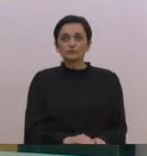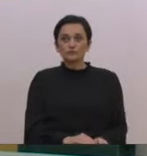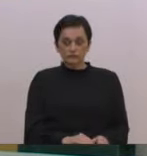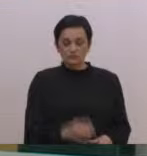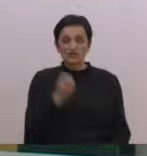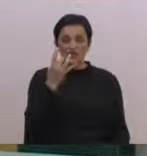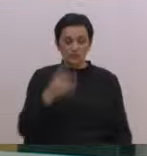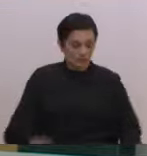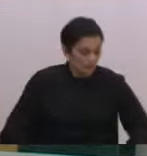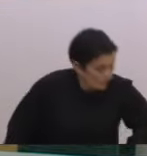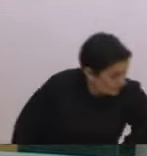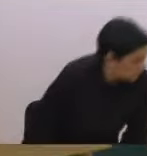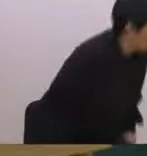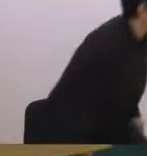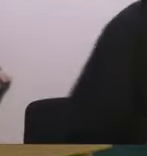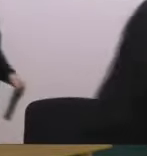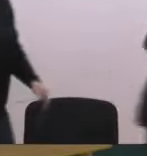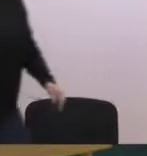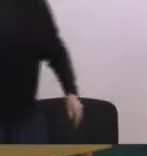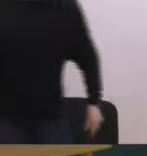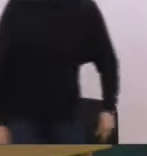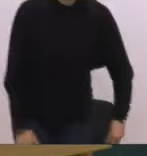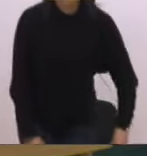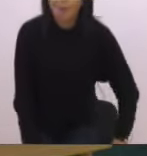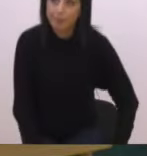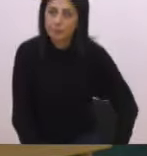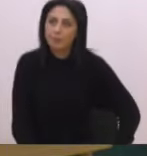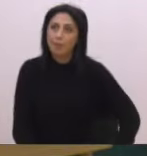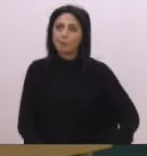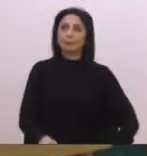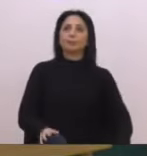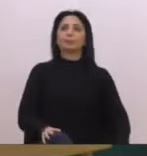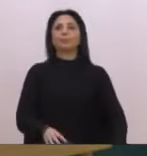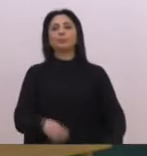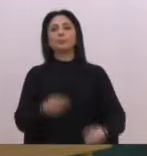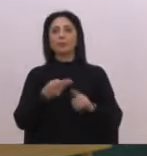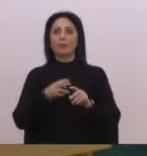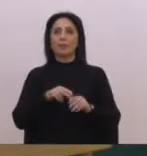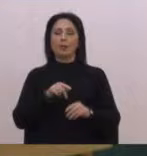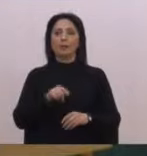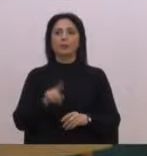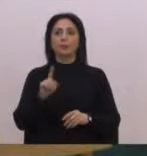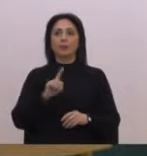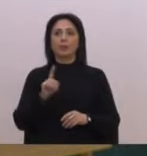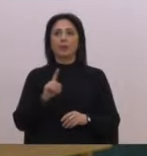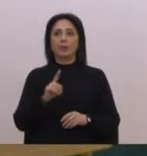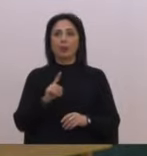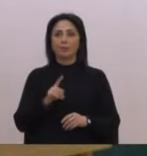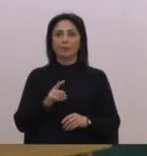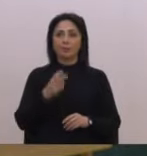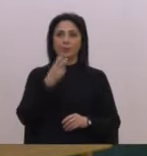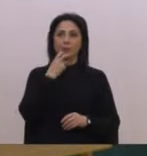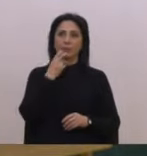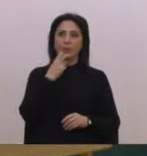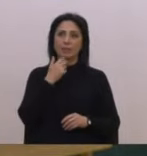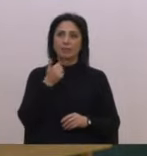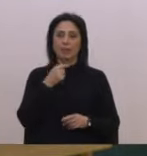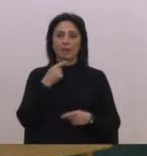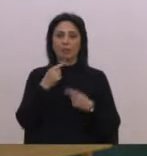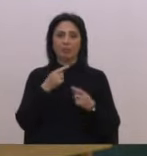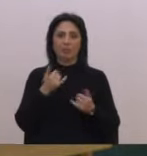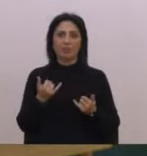Კიდევ ერთხელ მოგესალმებით. Მე არ მგონია, რომ ეს რაღაცა სიცილი კარგად